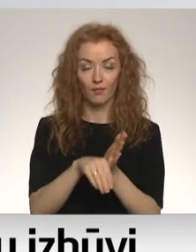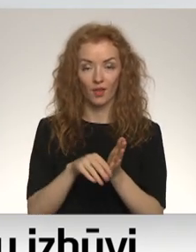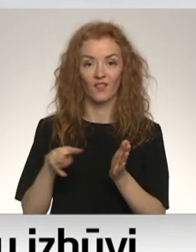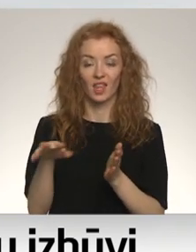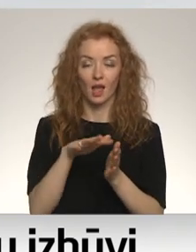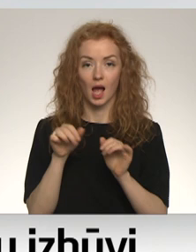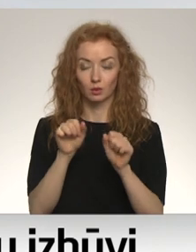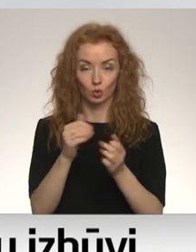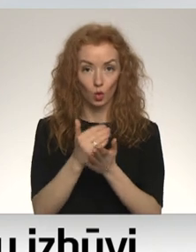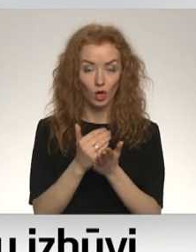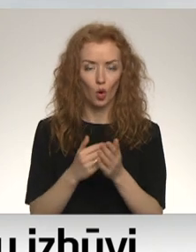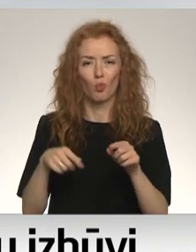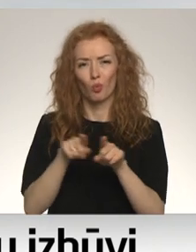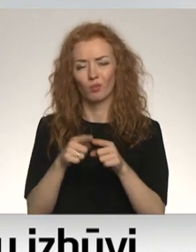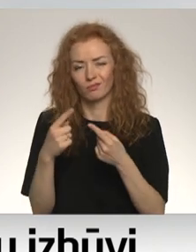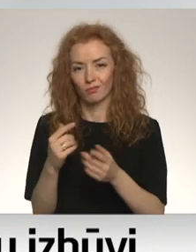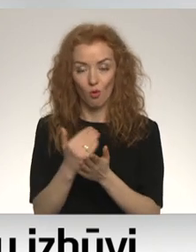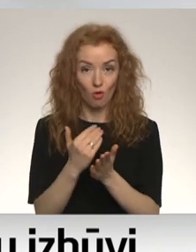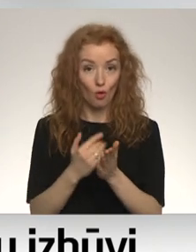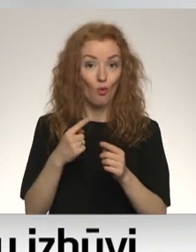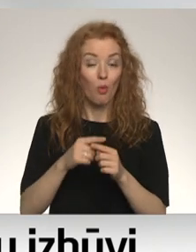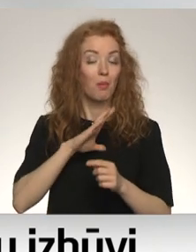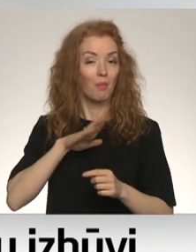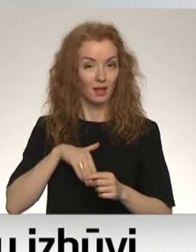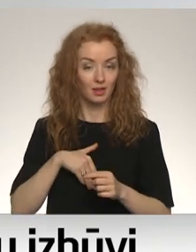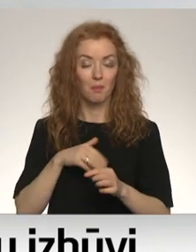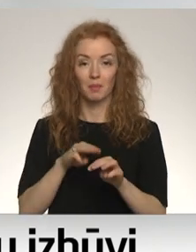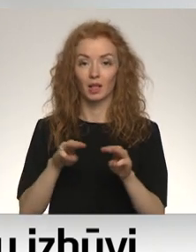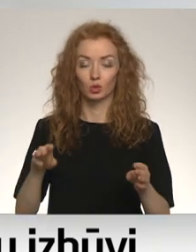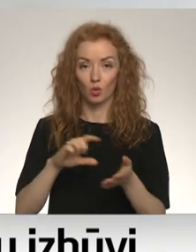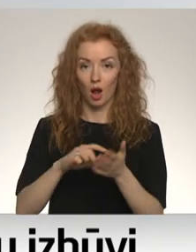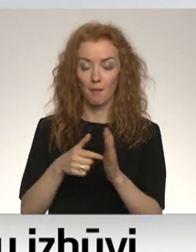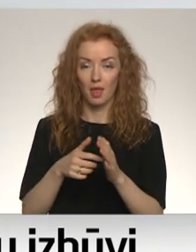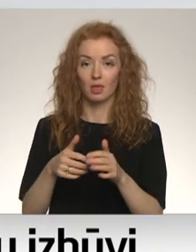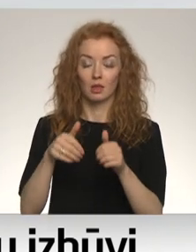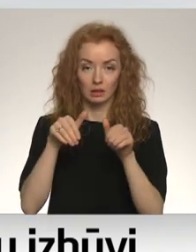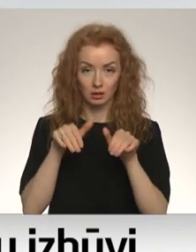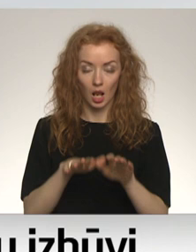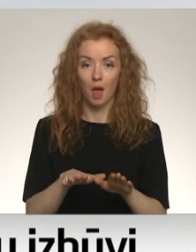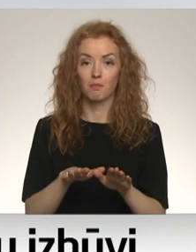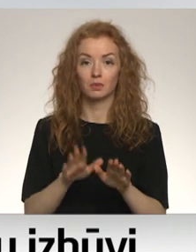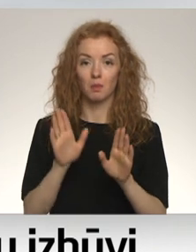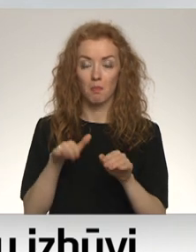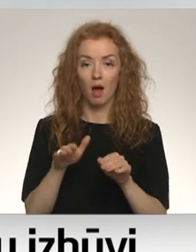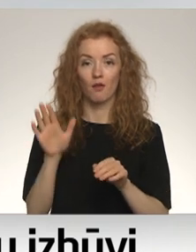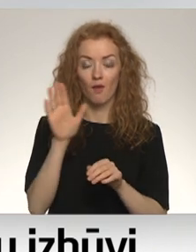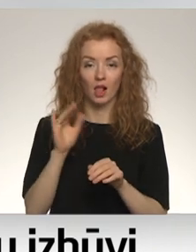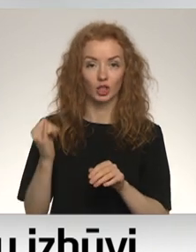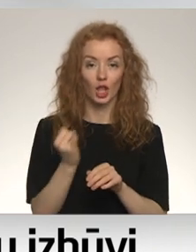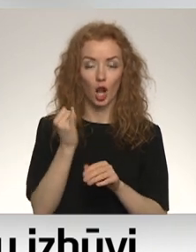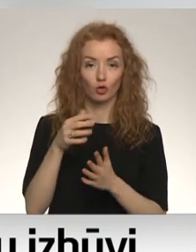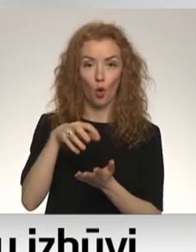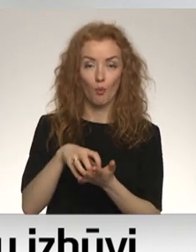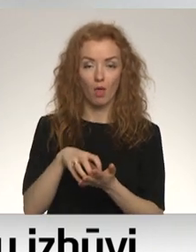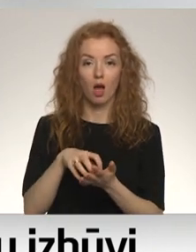prasības un citi noteikumi, kas ir jāievēro. Pēc tam ministru kabinets pieņems lēmumu par nacionālā interešu objekta